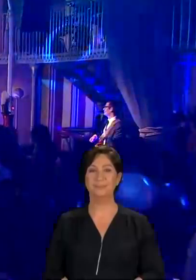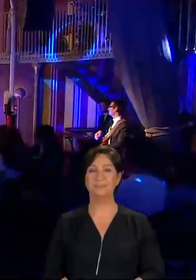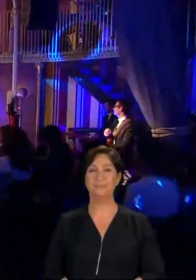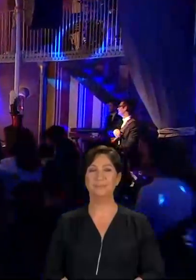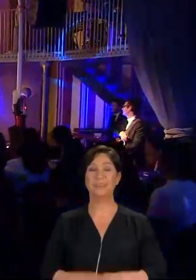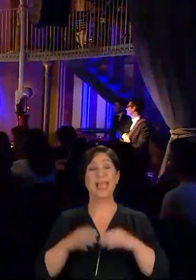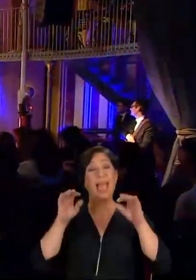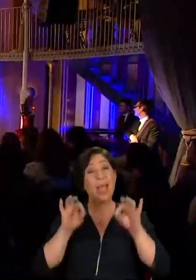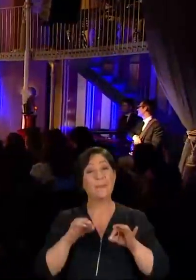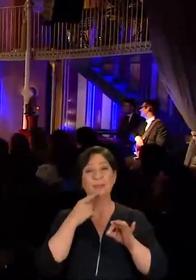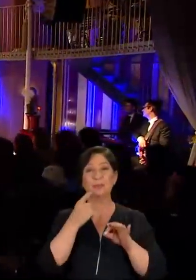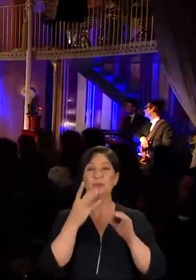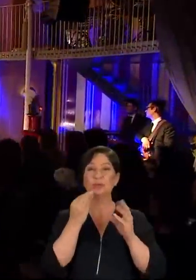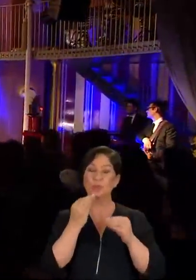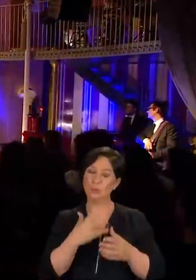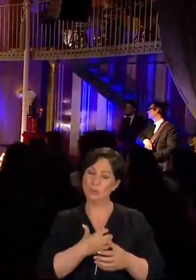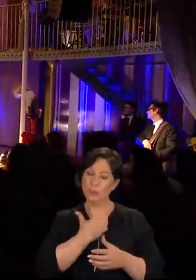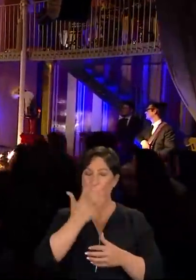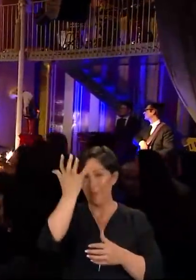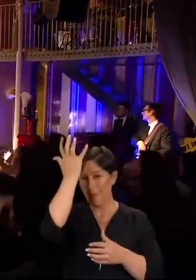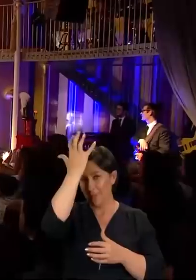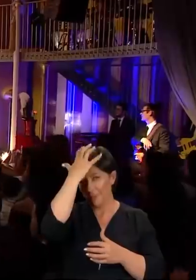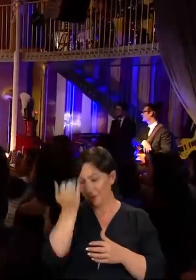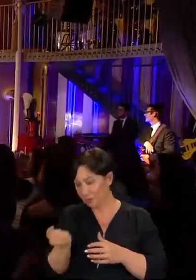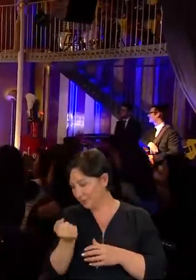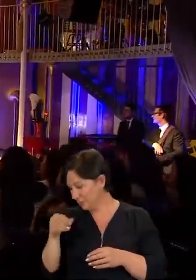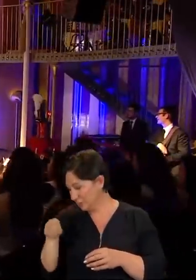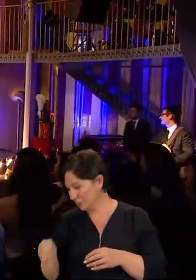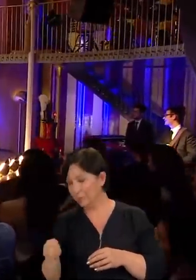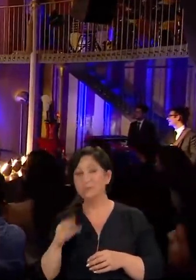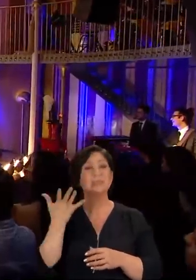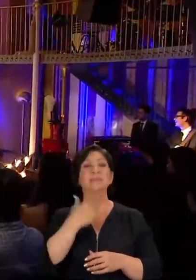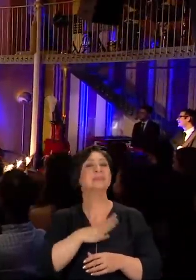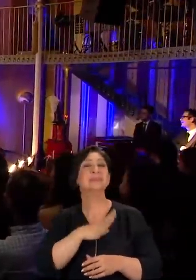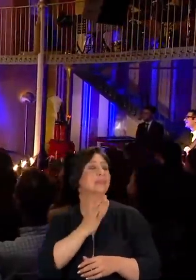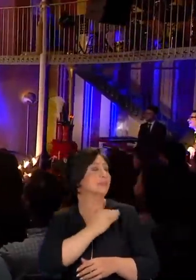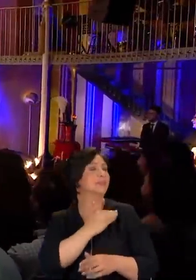Hemen söyleyeyim, çok alındım. Peruğum çekmecemde. Ne zaman isterse hazırım.